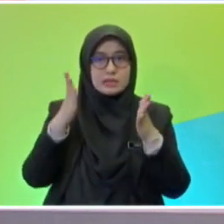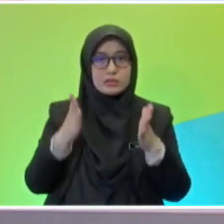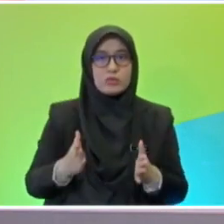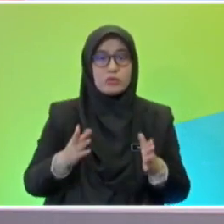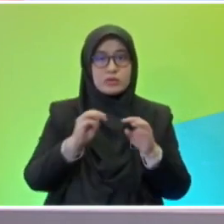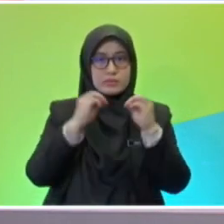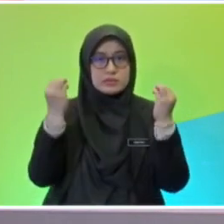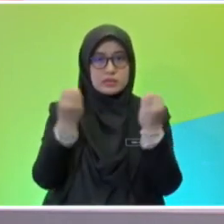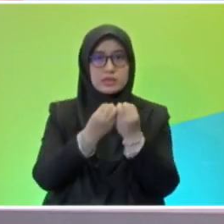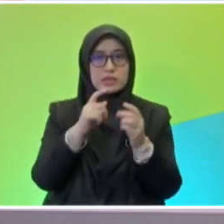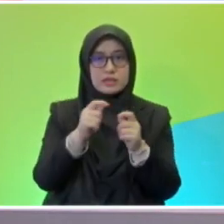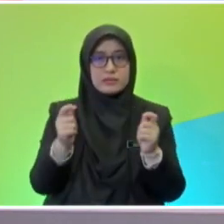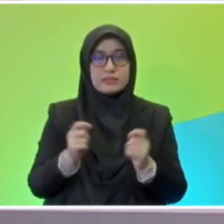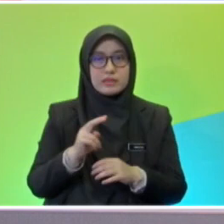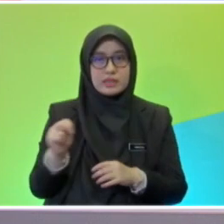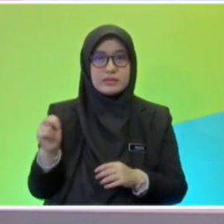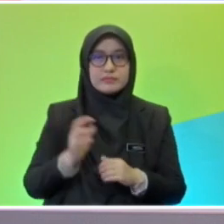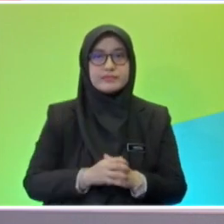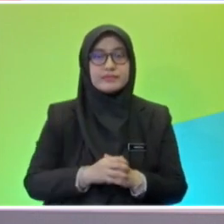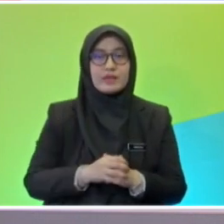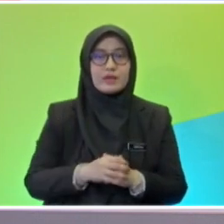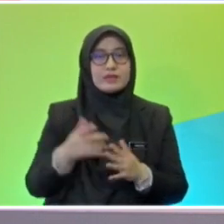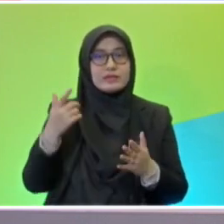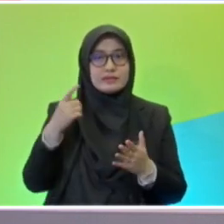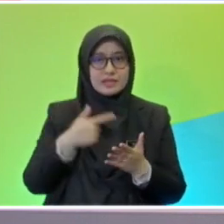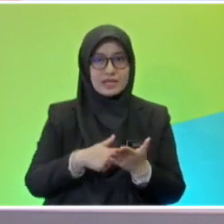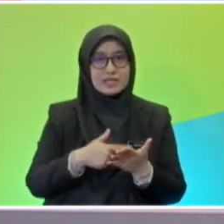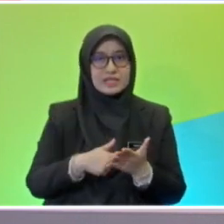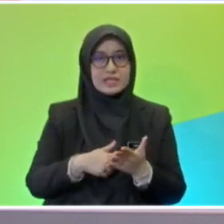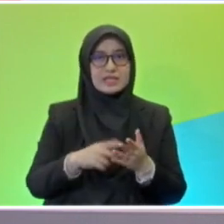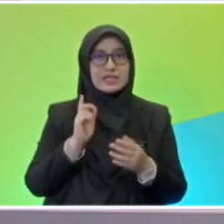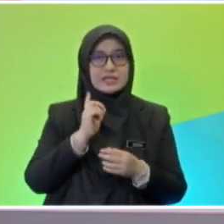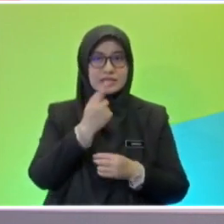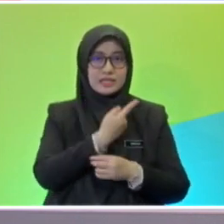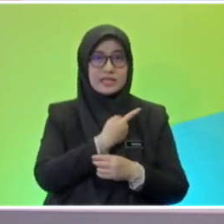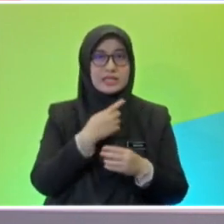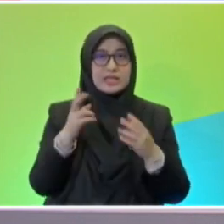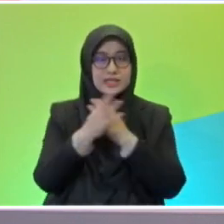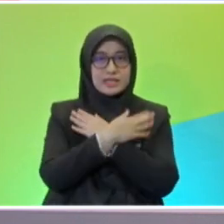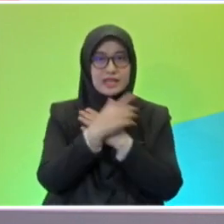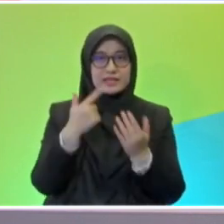hai oke balik lagi yang kita belajar tapi kita dapat menjaga rendah